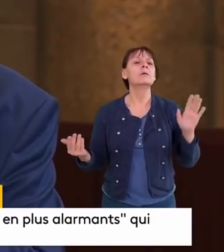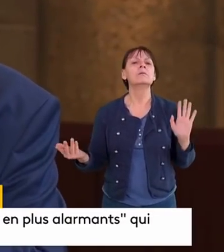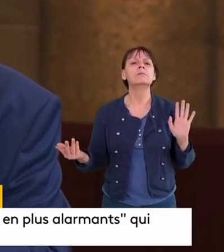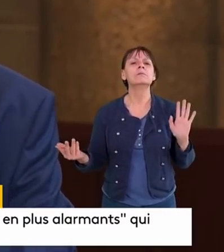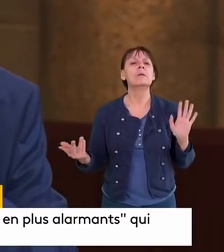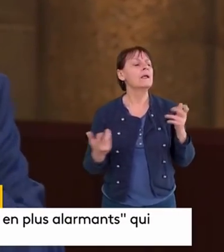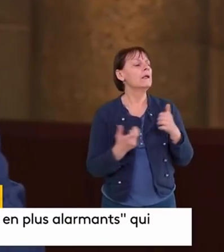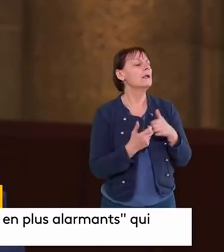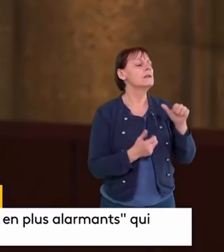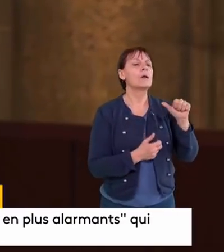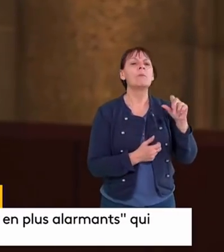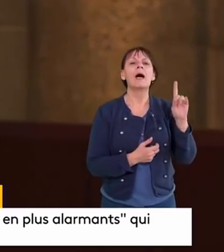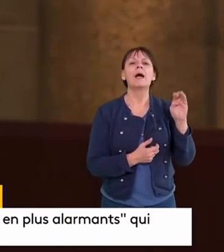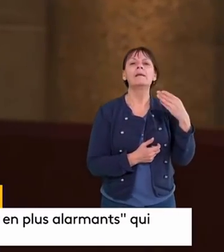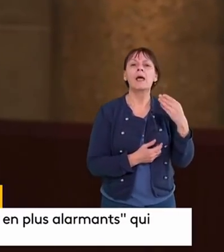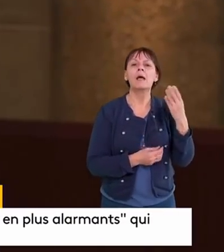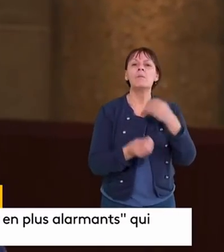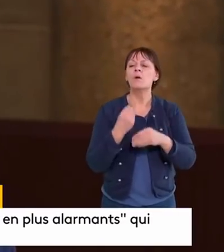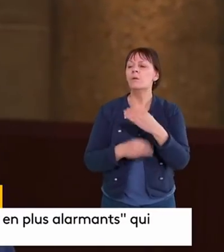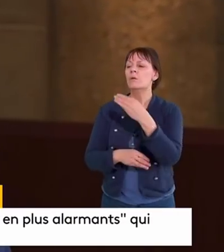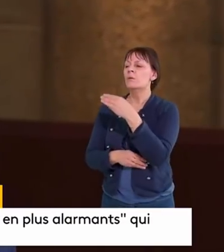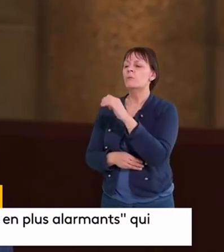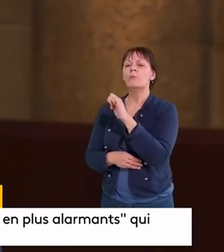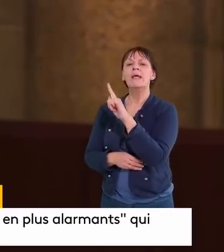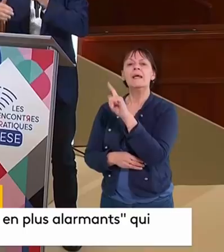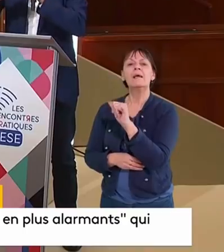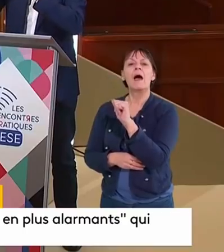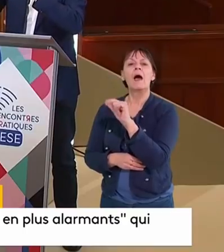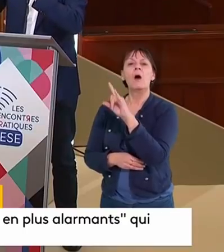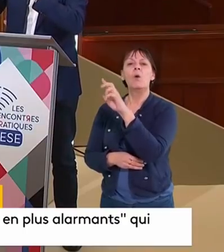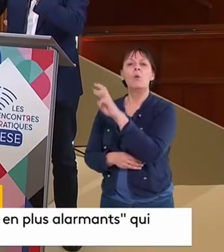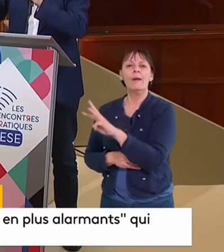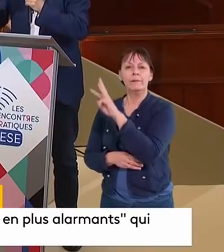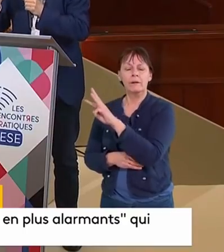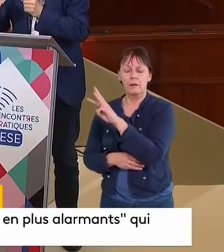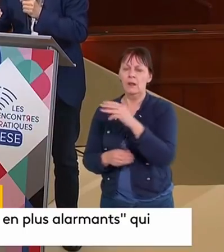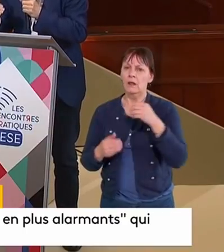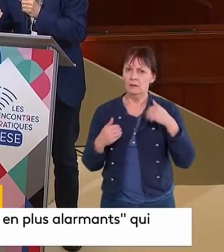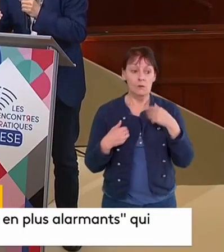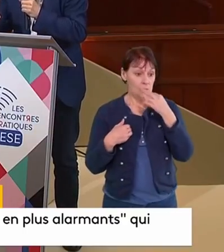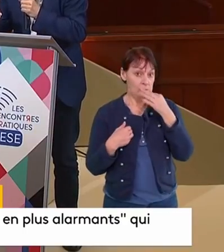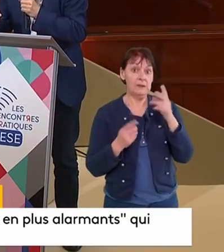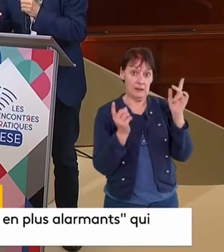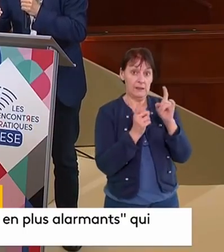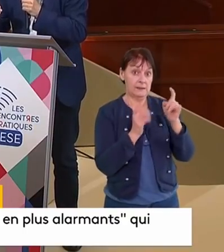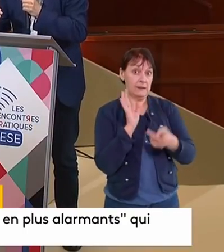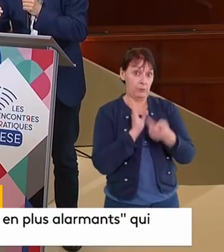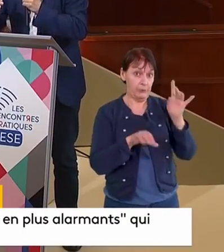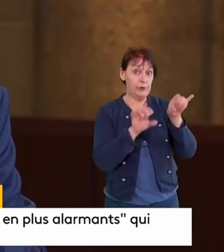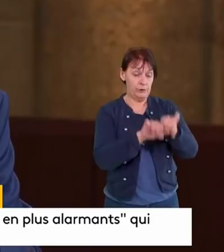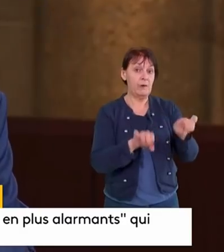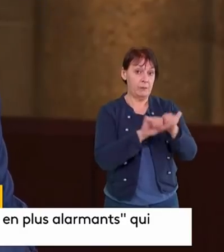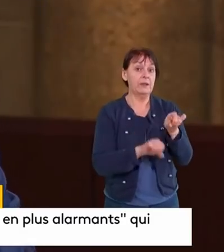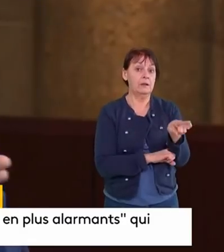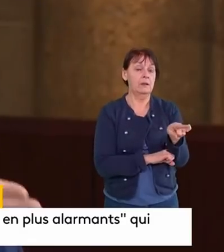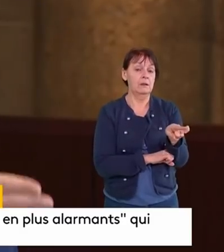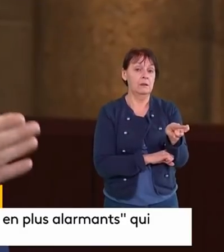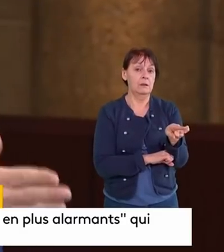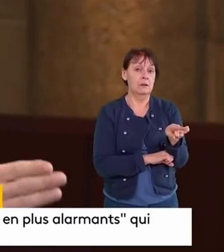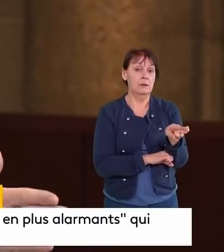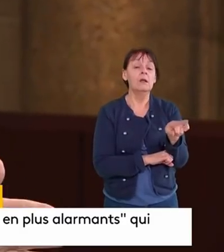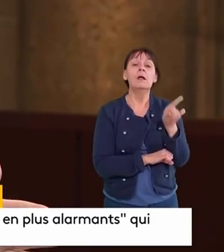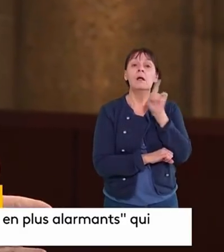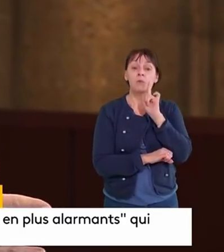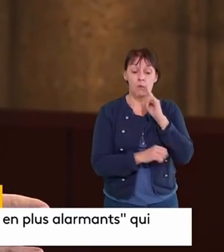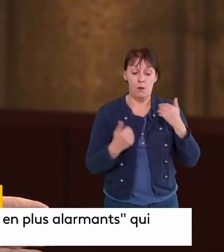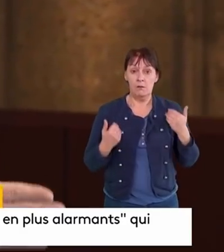de l'ADEME ou de Négawatt, nous disons qu'il faudra produire plus d'électricité. Plus, parce qu'aujourd'hui, beaucoup